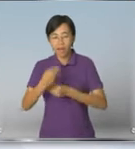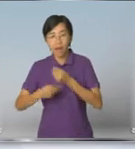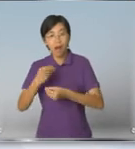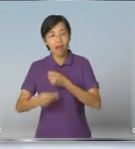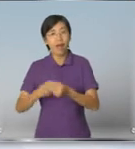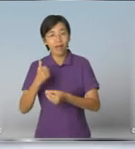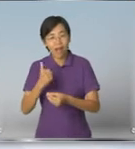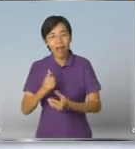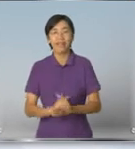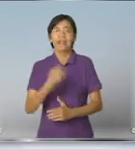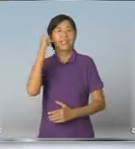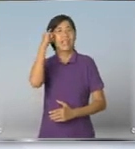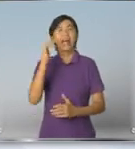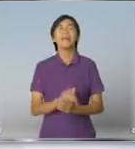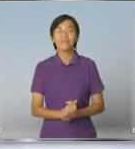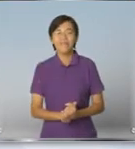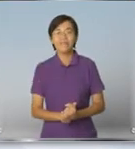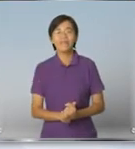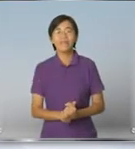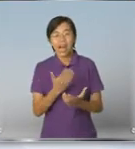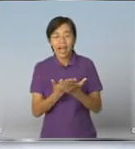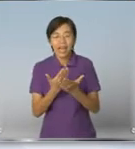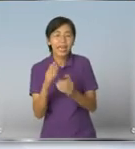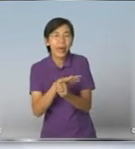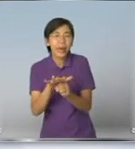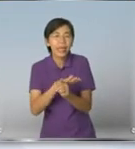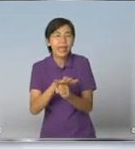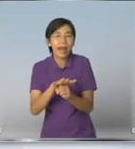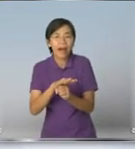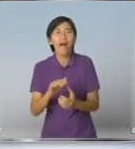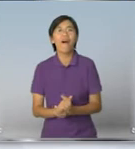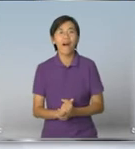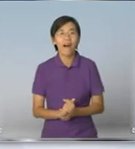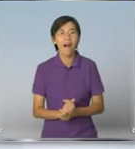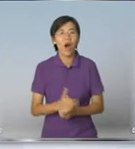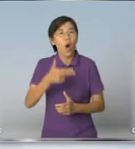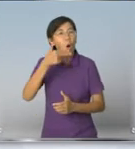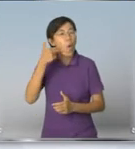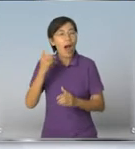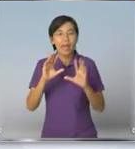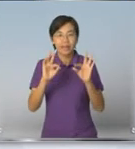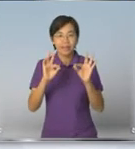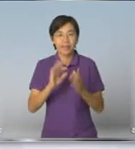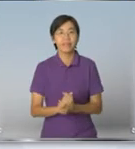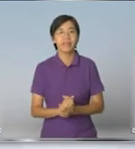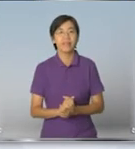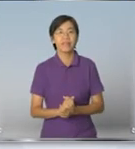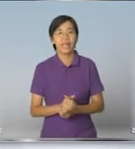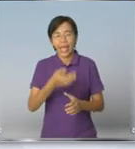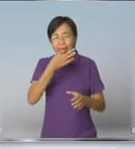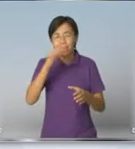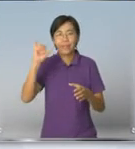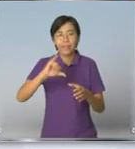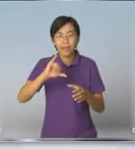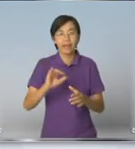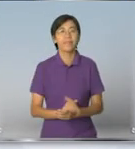ในเรื่องของไส้ที่ไม่มีราคาต้นทุนสูงมากนะนะคะเริ่มต้นจากน้ำตาลปี๊บนะคะน้ำปลาถัดมาก็จะเป็น